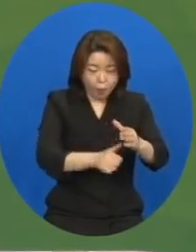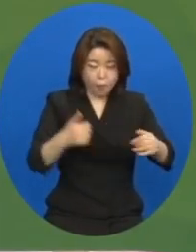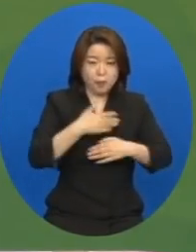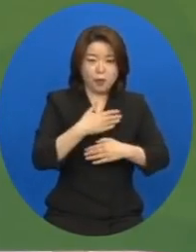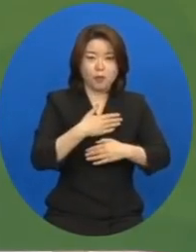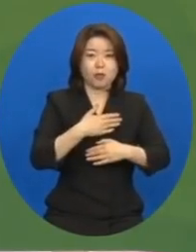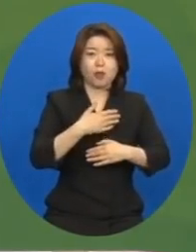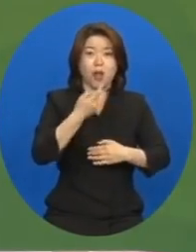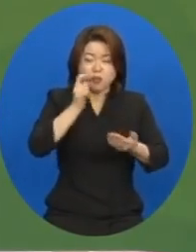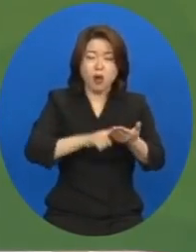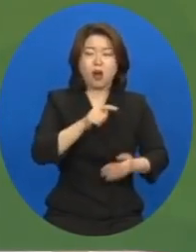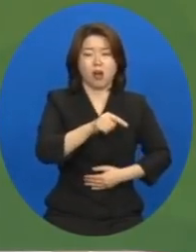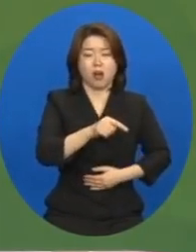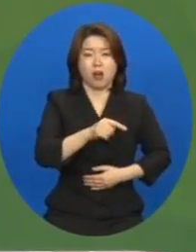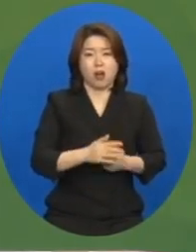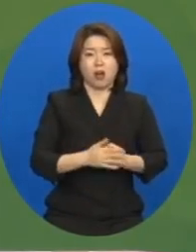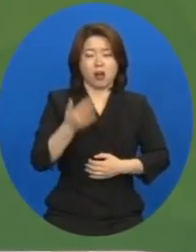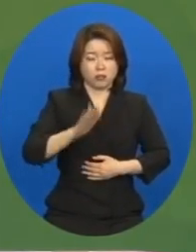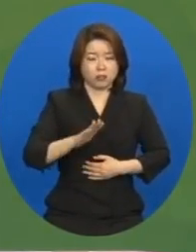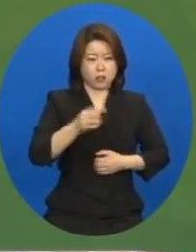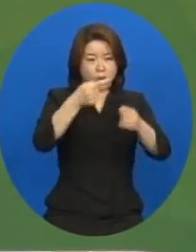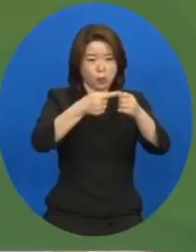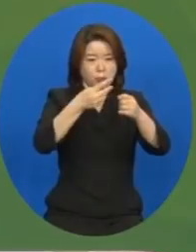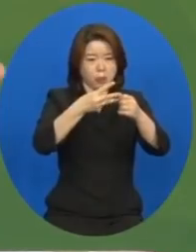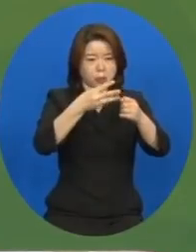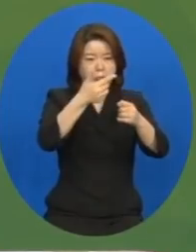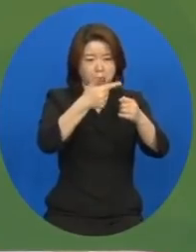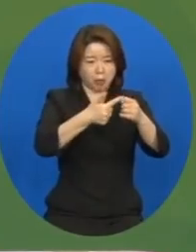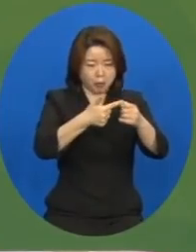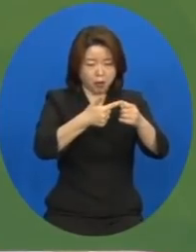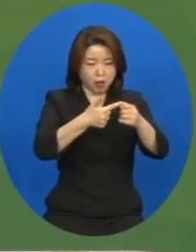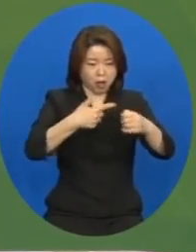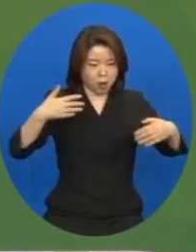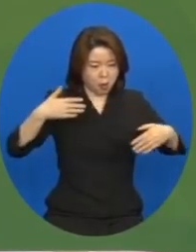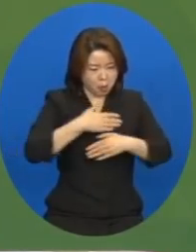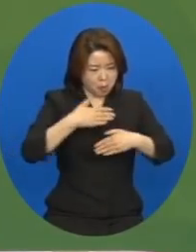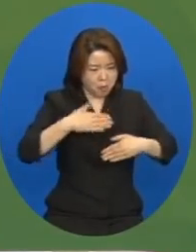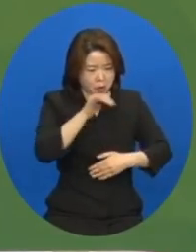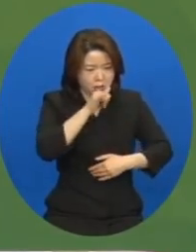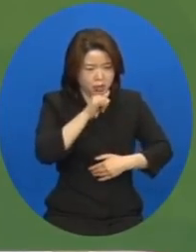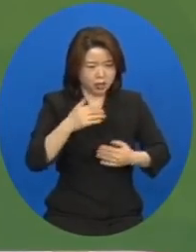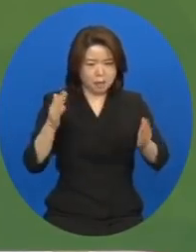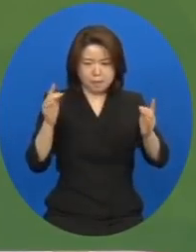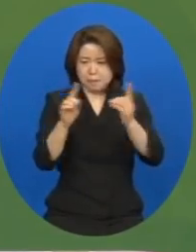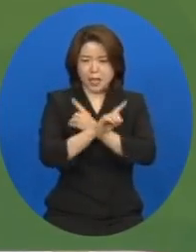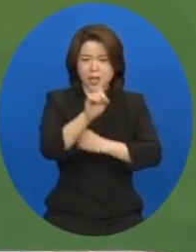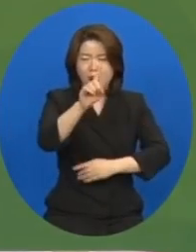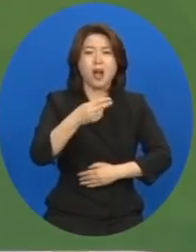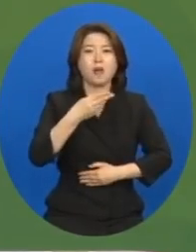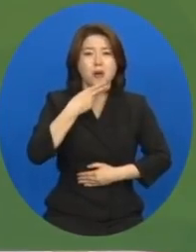아니죠. 6번째 목욕할 때까지 아무런 변화가 없었단 말입니다.